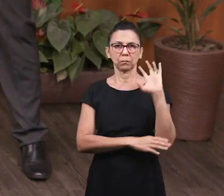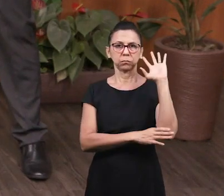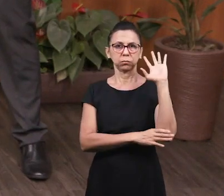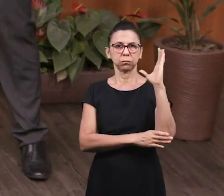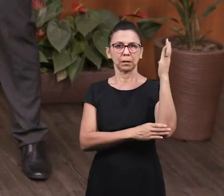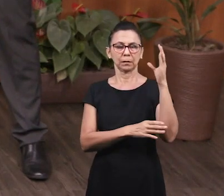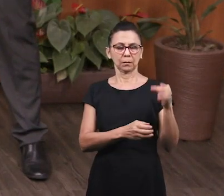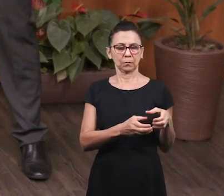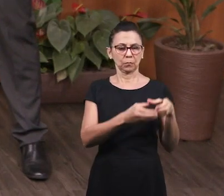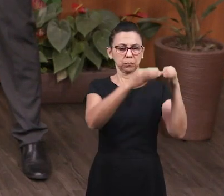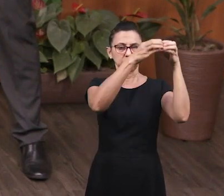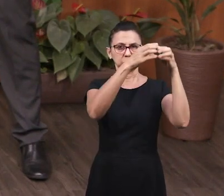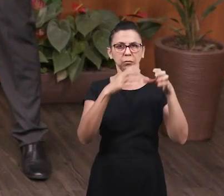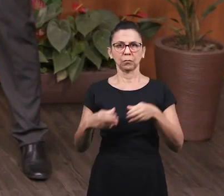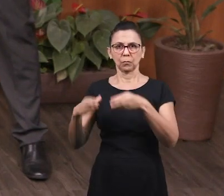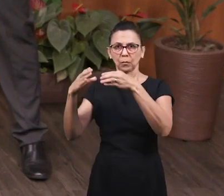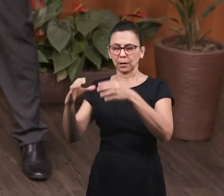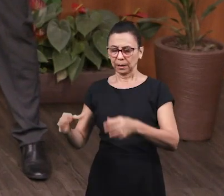avec les bases